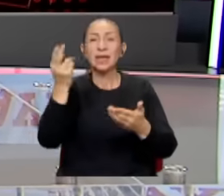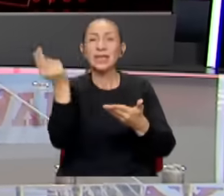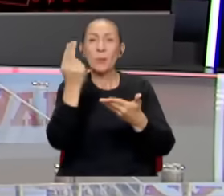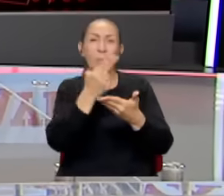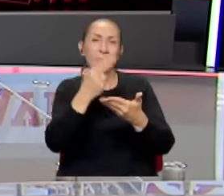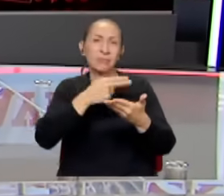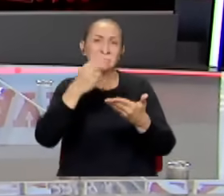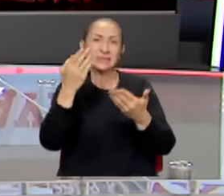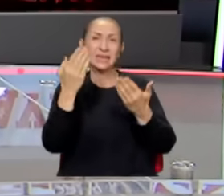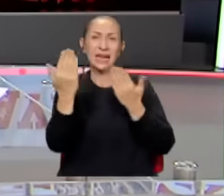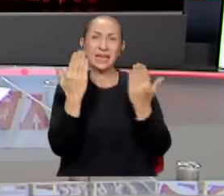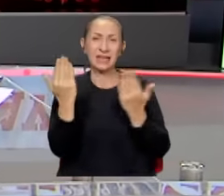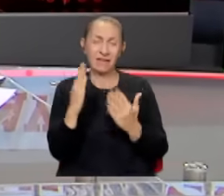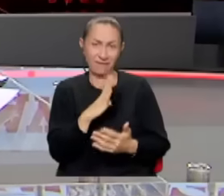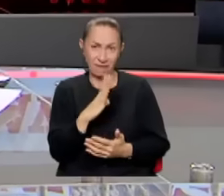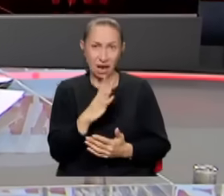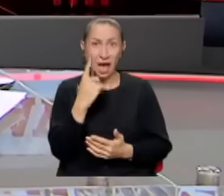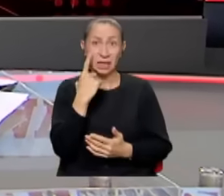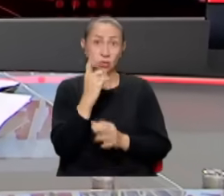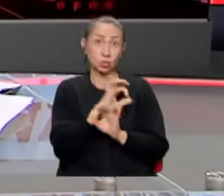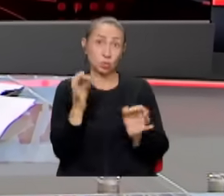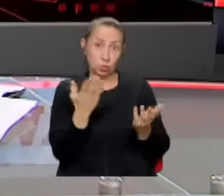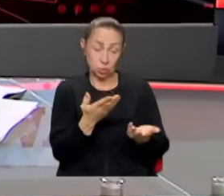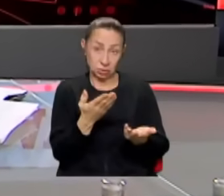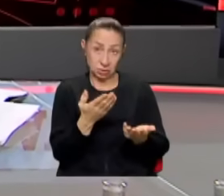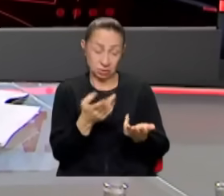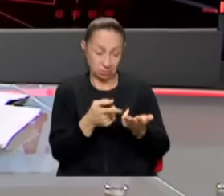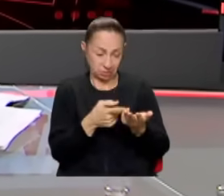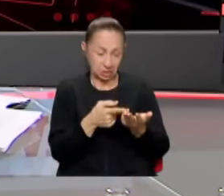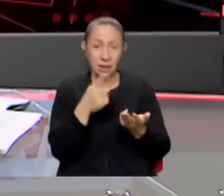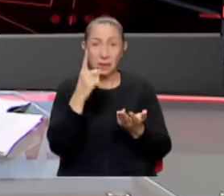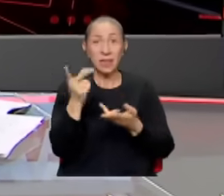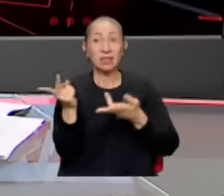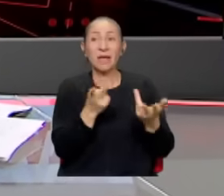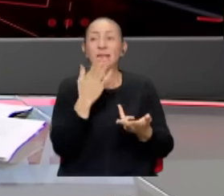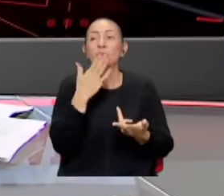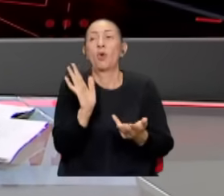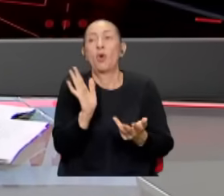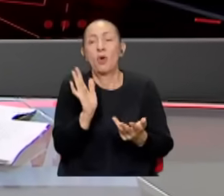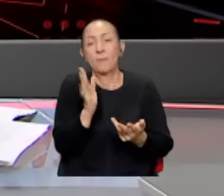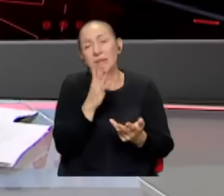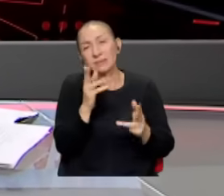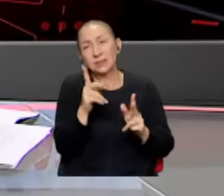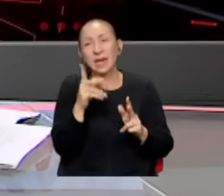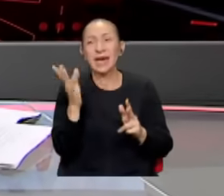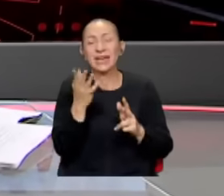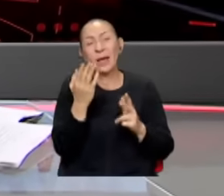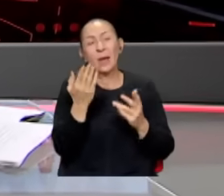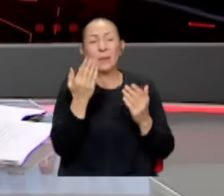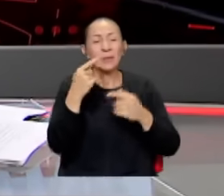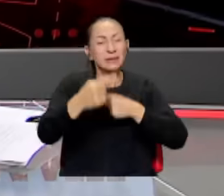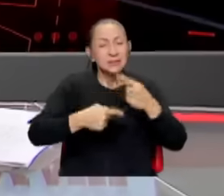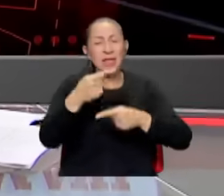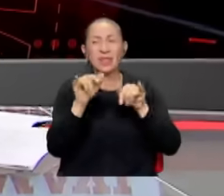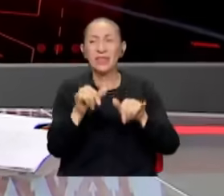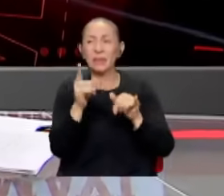sergisi var atatürksüz bir resepsiyon da Yok bildiğimiz kadarıyla Hani Adet yerini bulsun diye bir